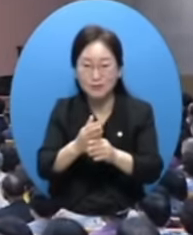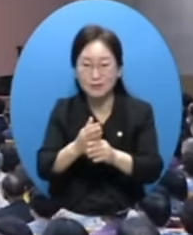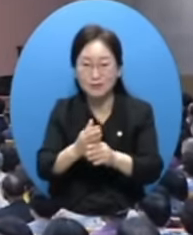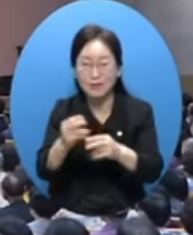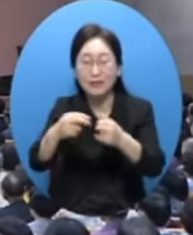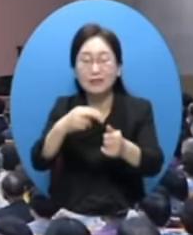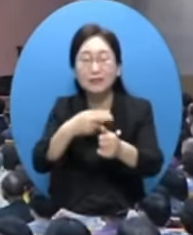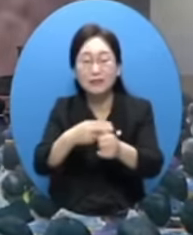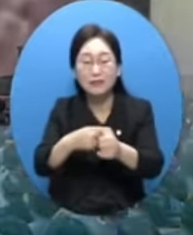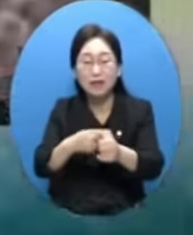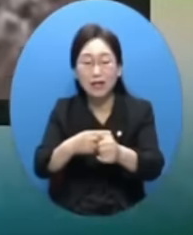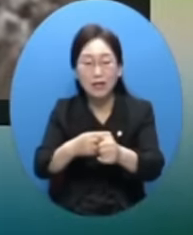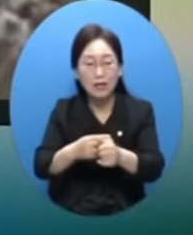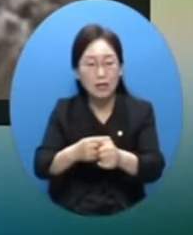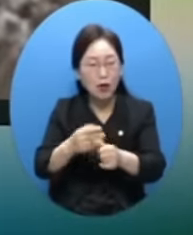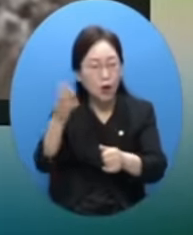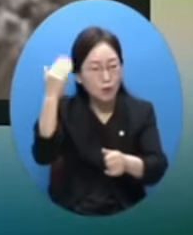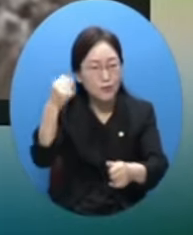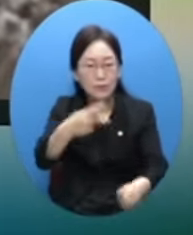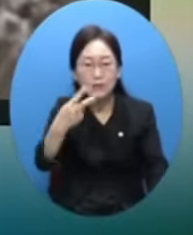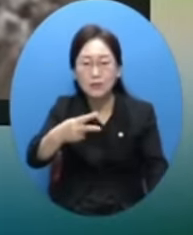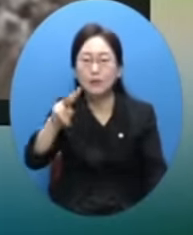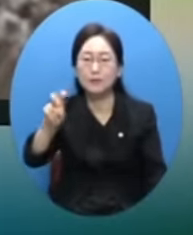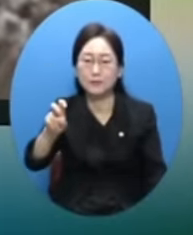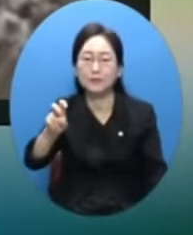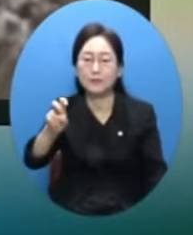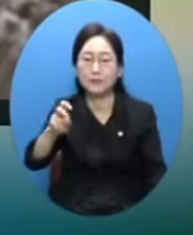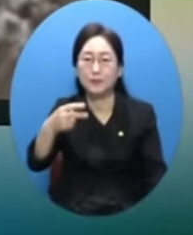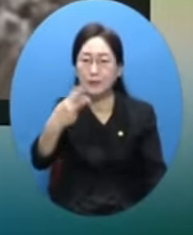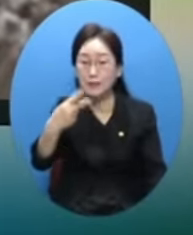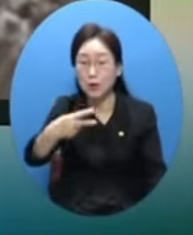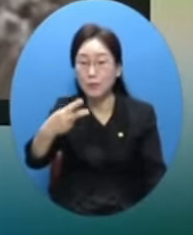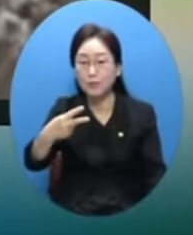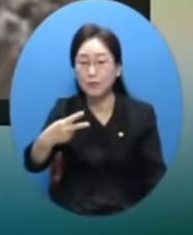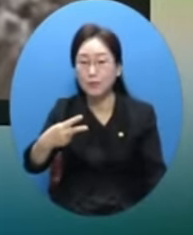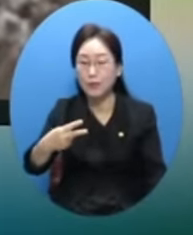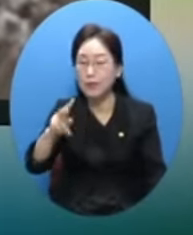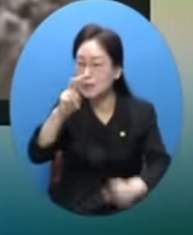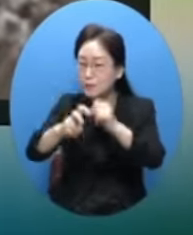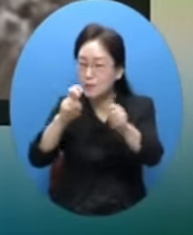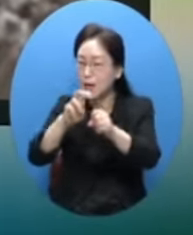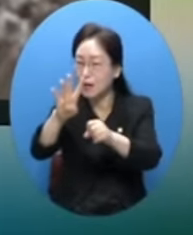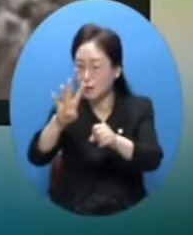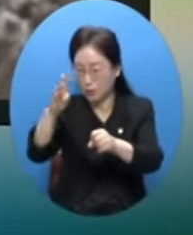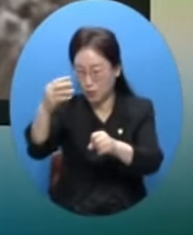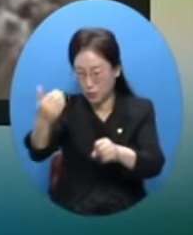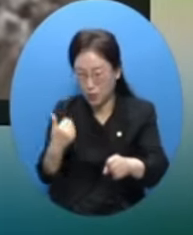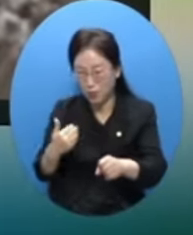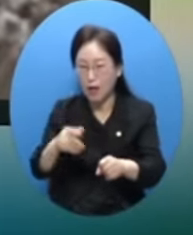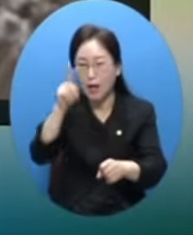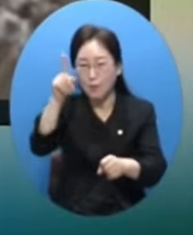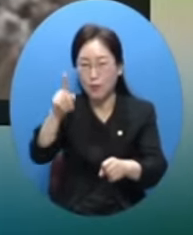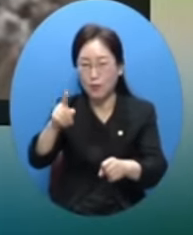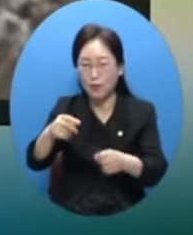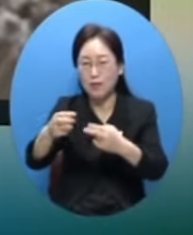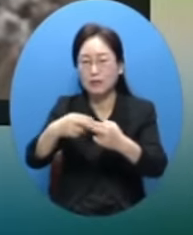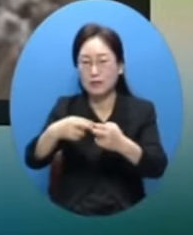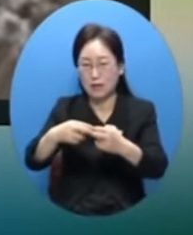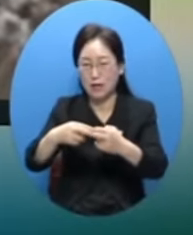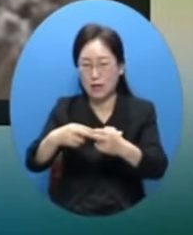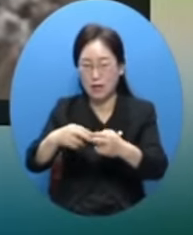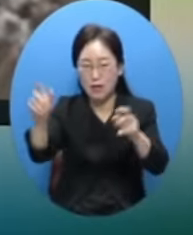의료 사태가 났던 것이 또 2020년, 그러니까 2000년도, 24년 전에도 한번 의학 분업 사태로 전국의